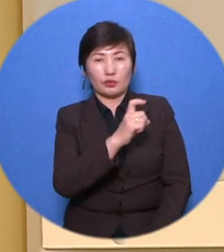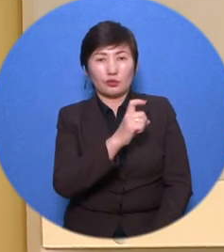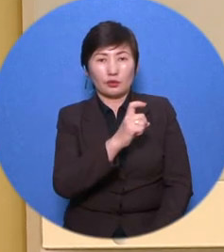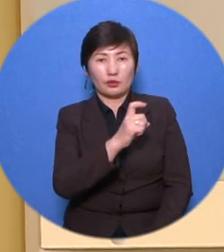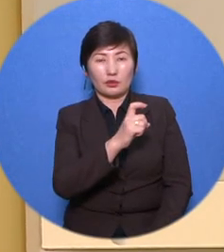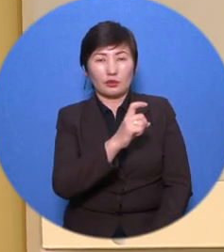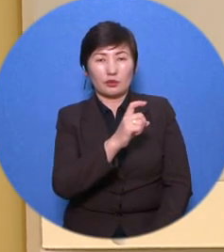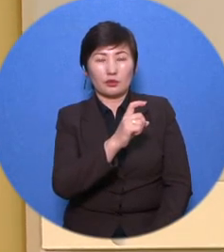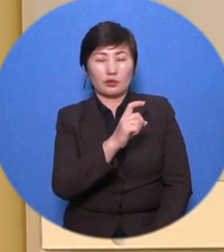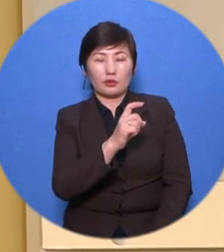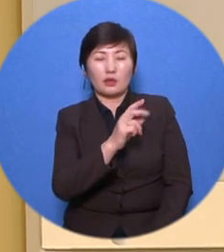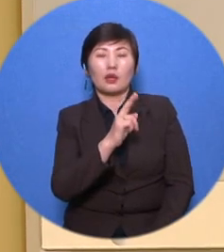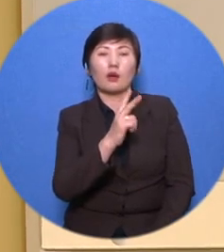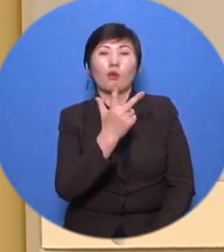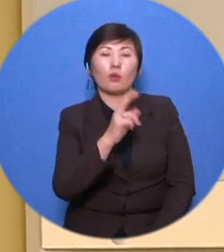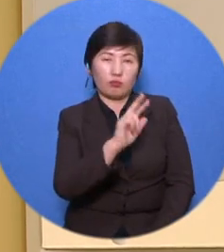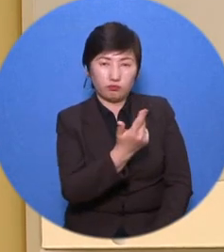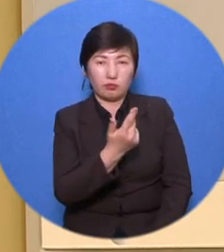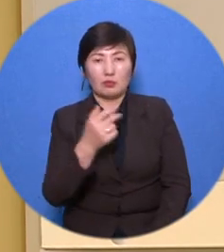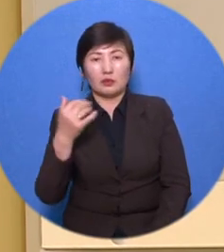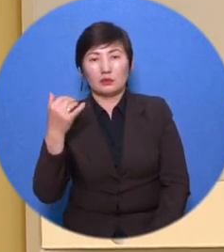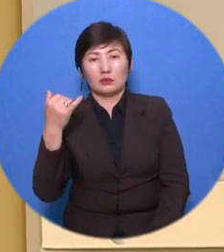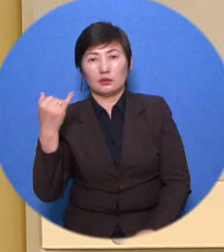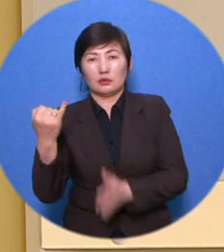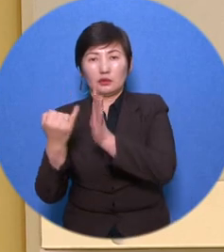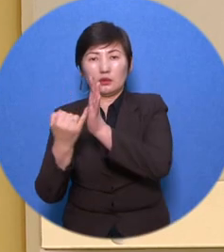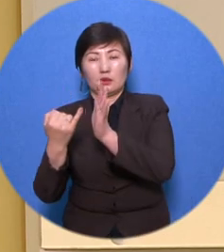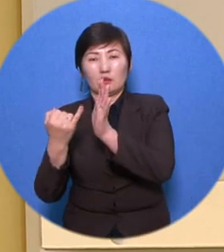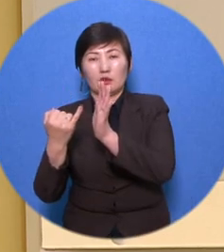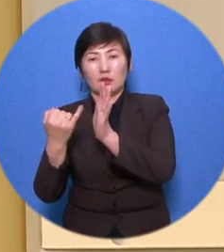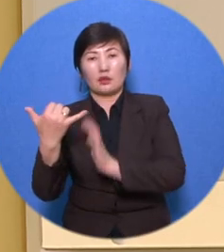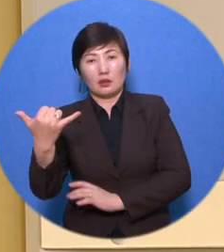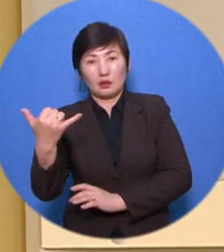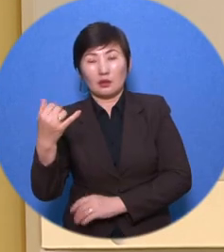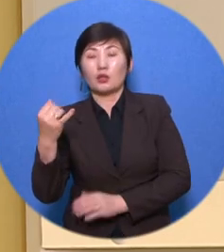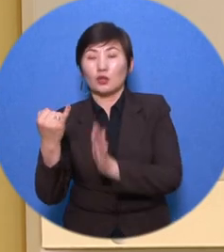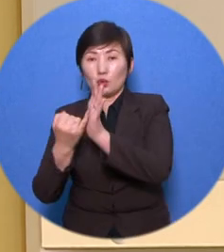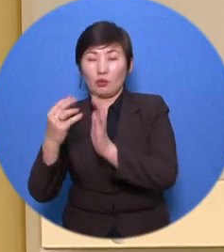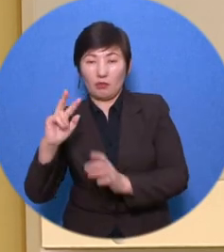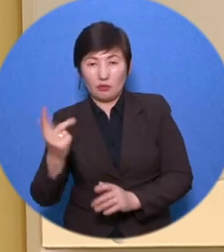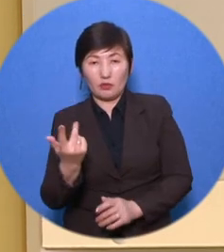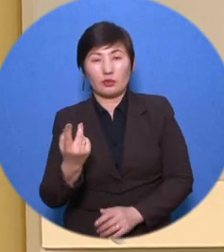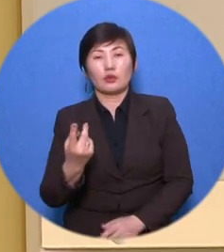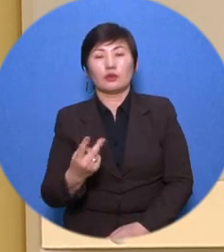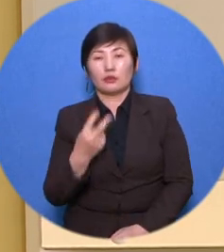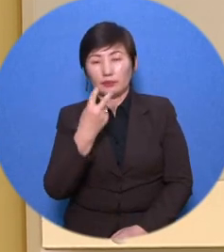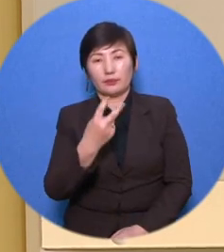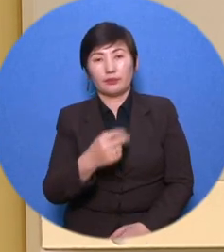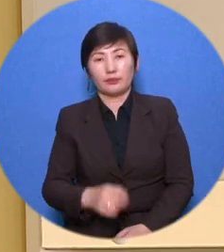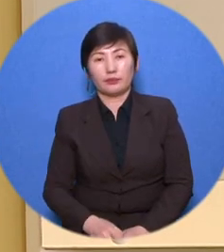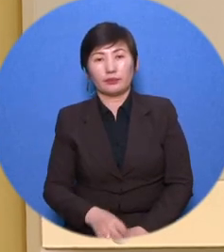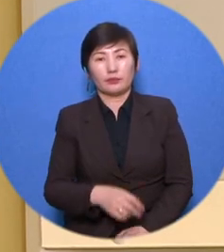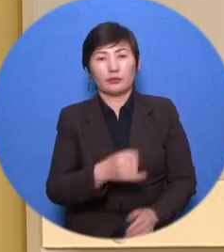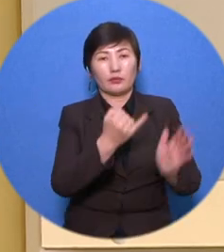3 y хувьсгчийн оронд 6 гэсэн утгыг орлуулж харъя. За 6